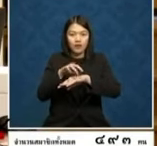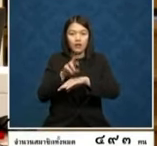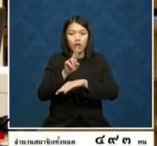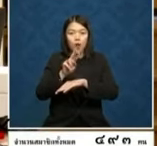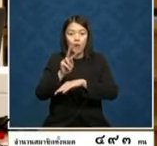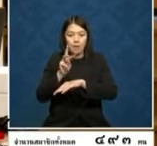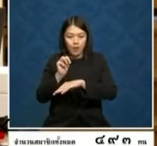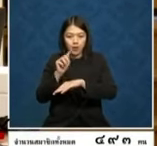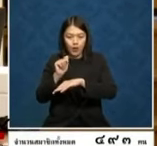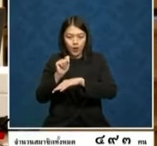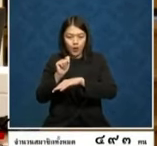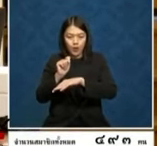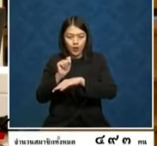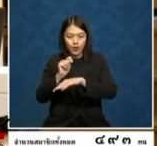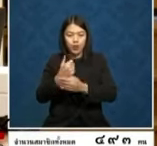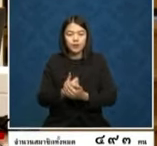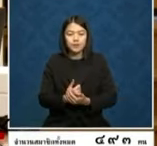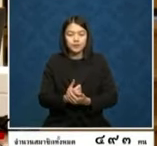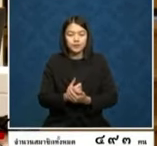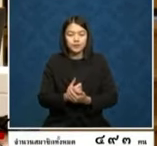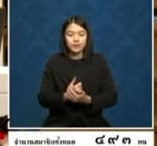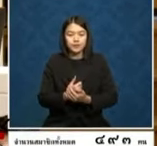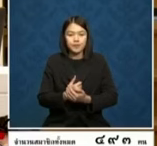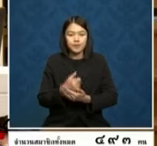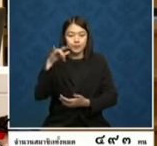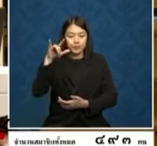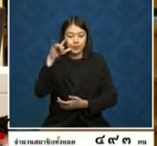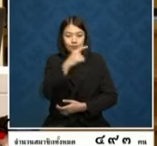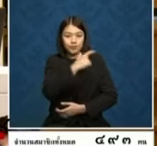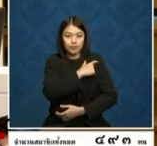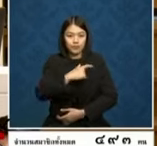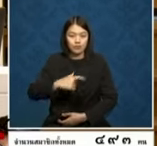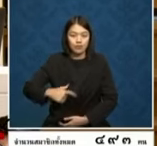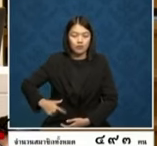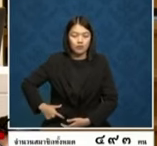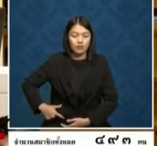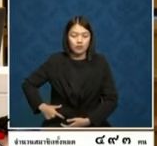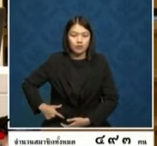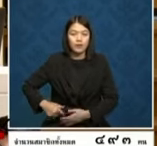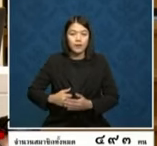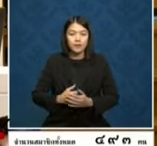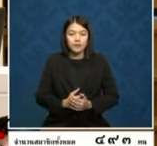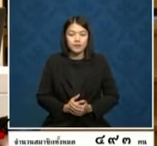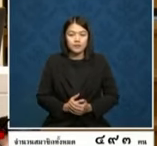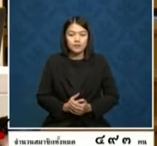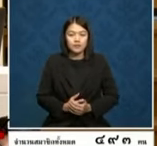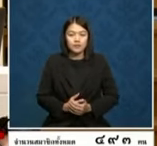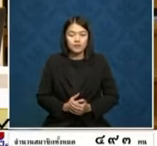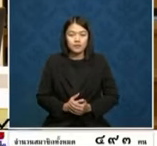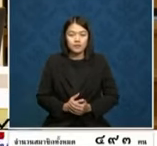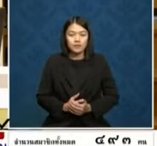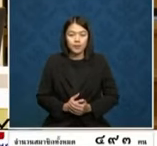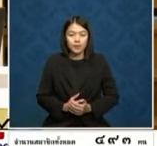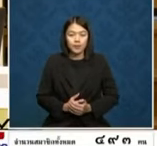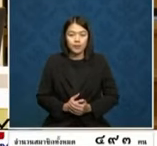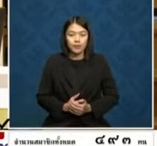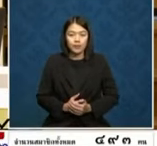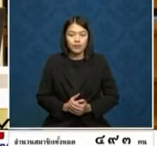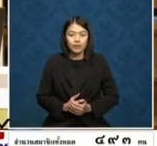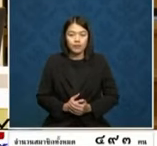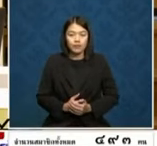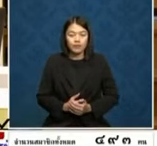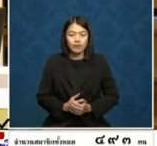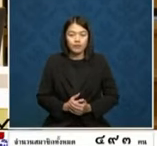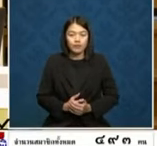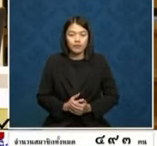รัฐมนตรีพระบาทสมเด็จพระปรเมนทรรามาธิบดีศรีสินทรมหาวชิราลงกรณ์